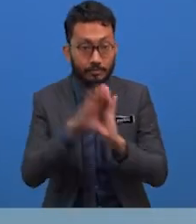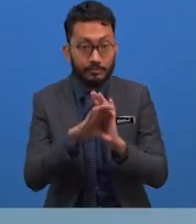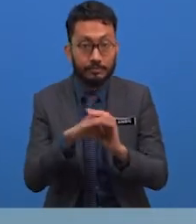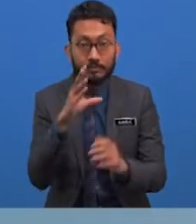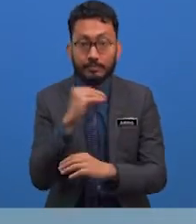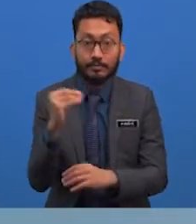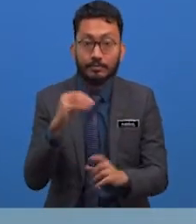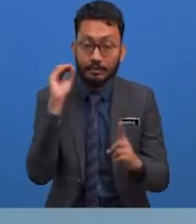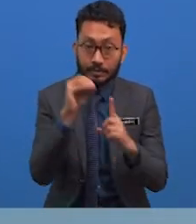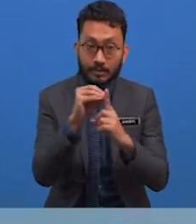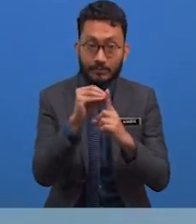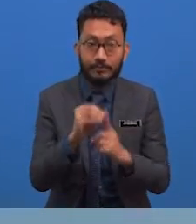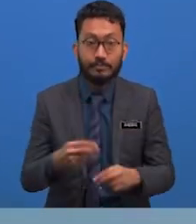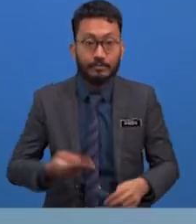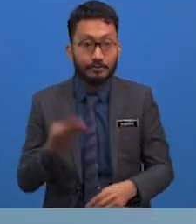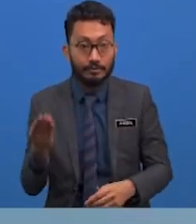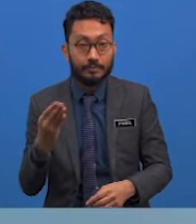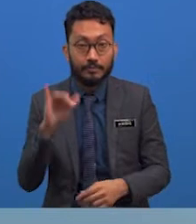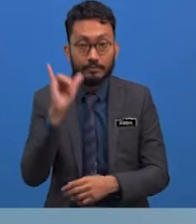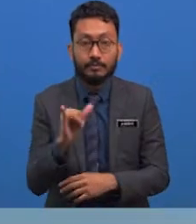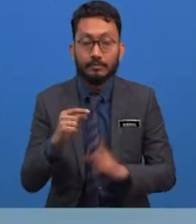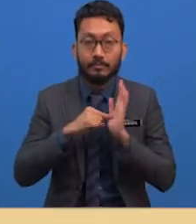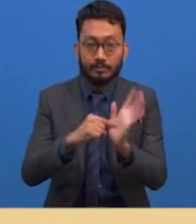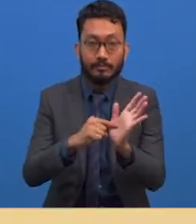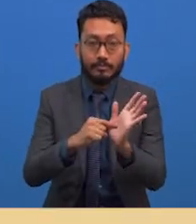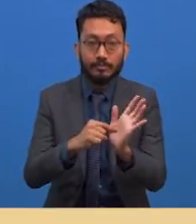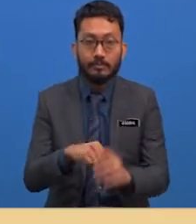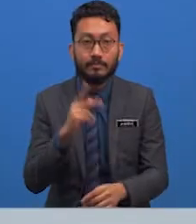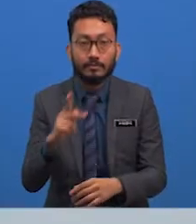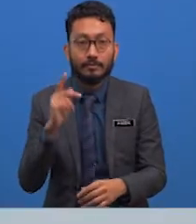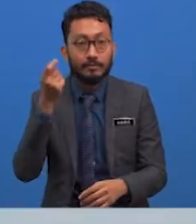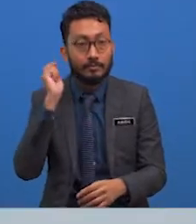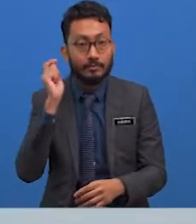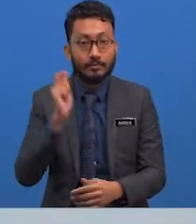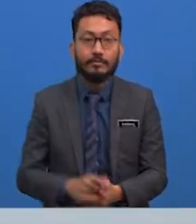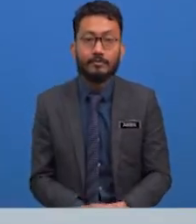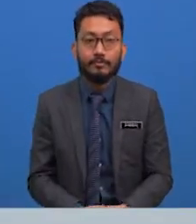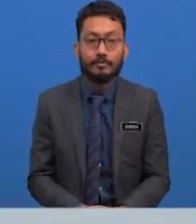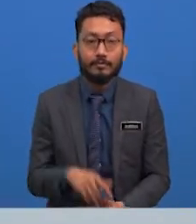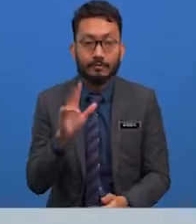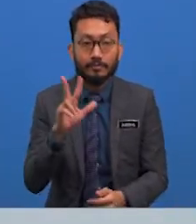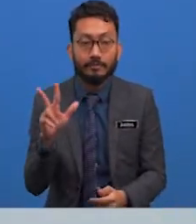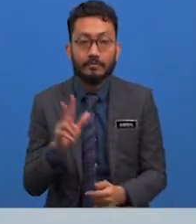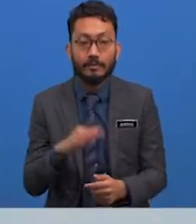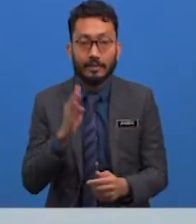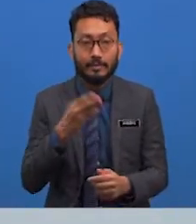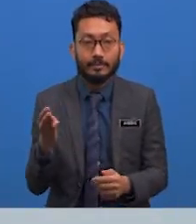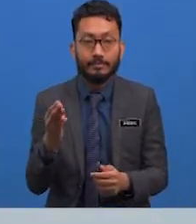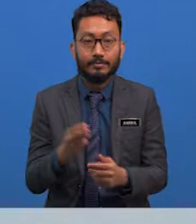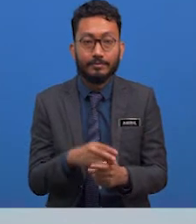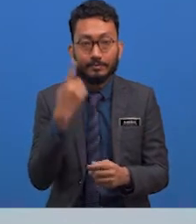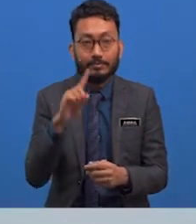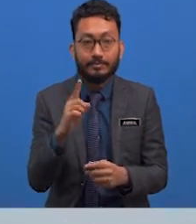gambar dan objek yang ditunjukkan tadi? Ya, kedua-dua objek menunjukkan terdapat